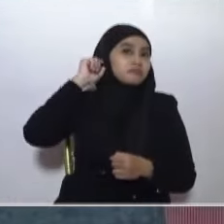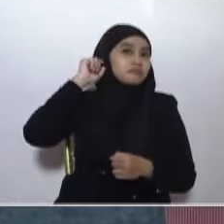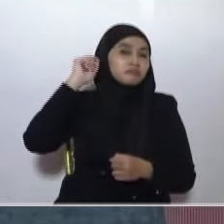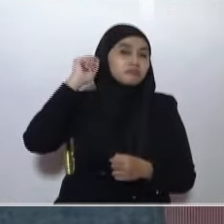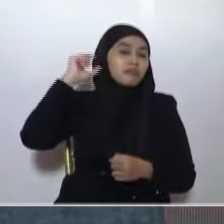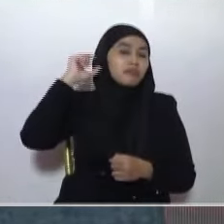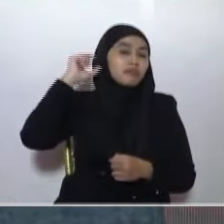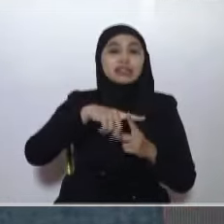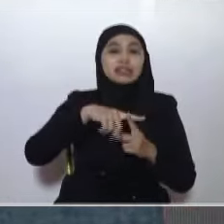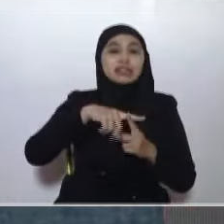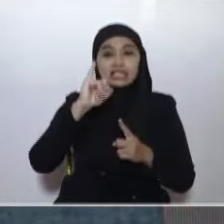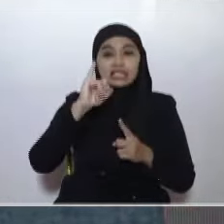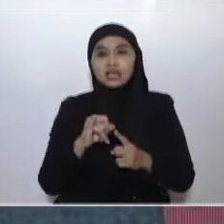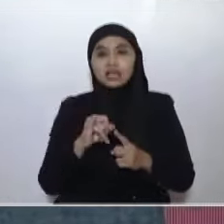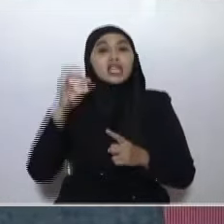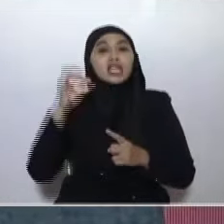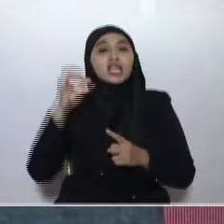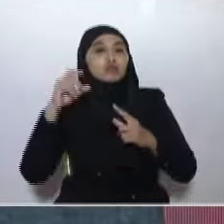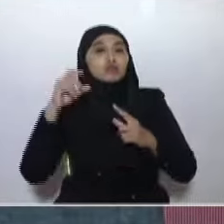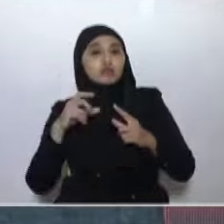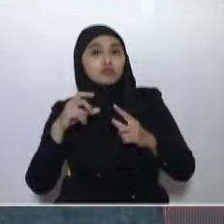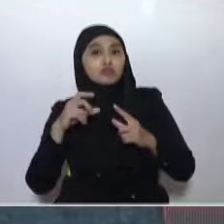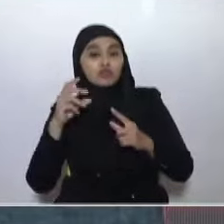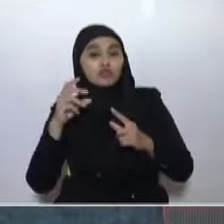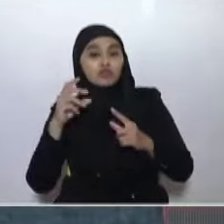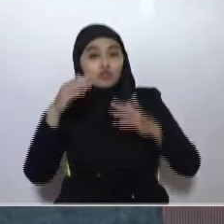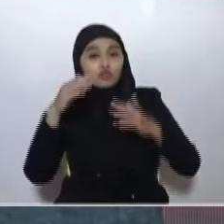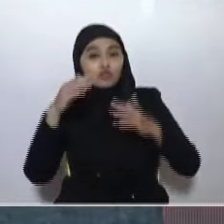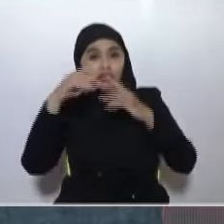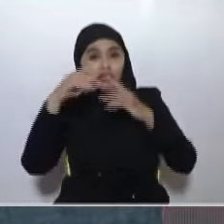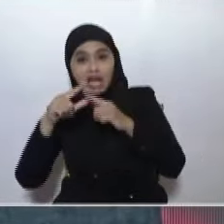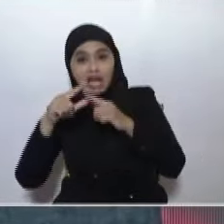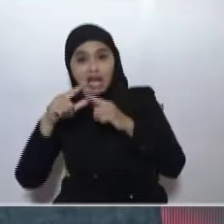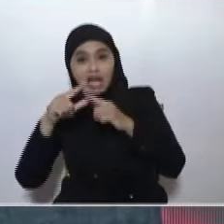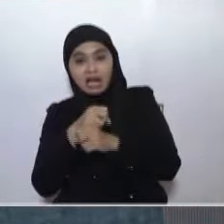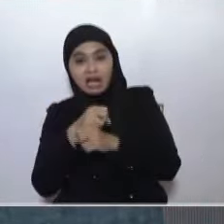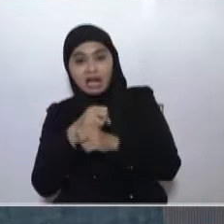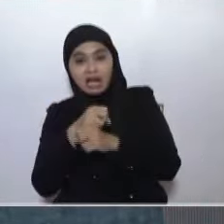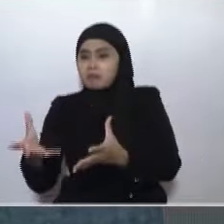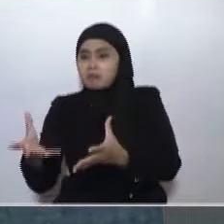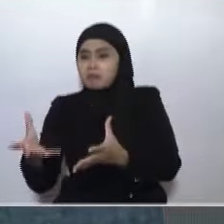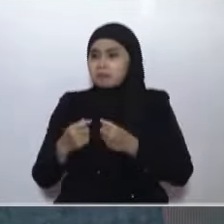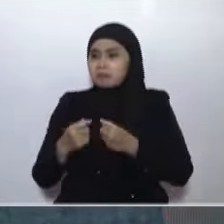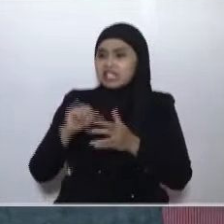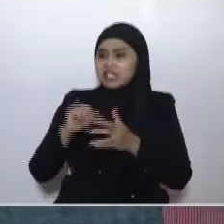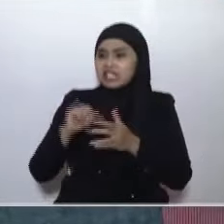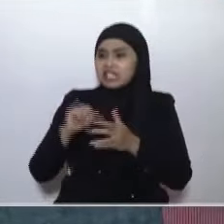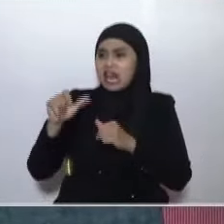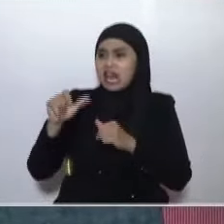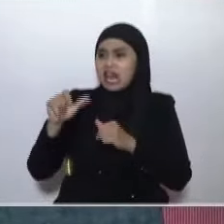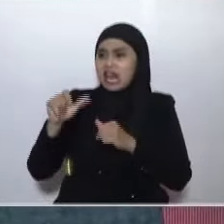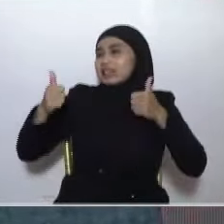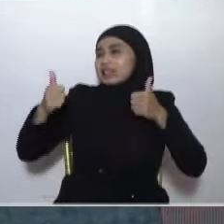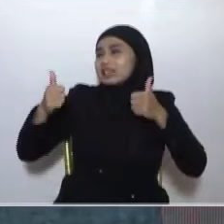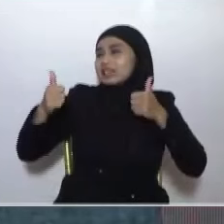tangga yang juga buruh pabrik di Boyolali yang ternyata berhasil meraih nilai tertinggi dalam seleksi CPNS di provinsi Jawa